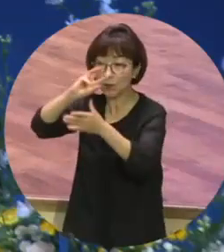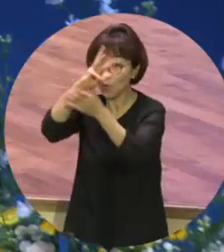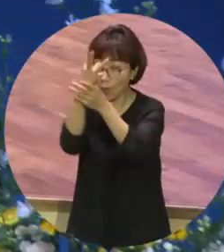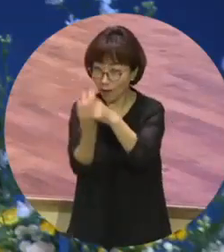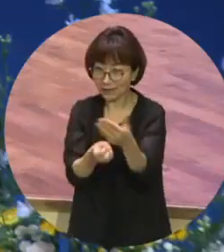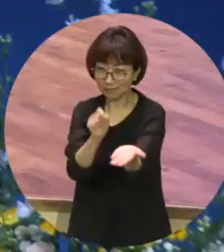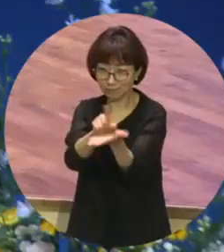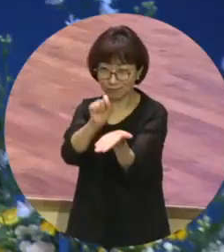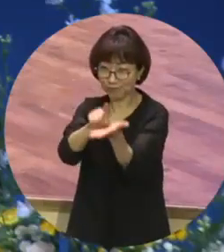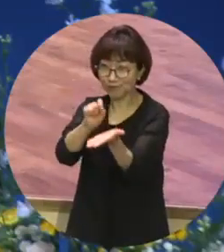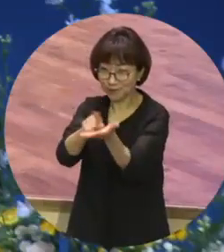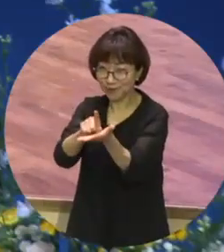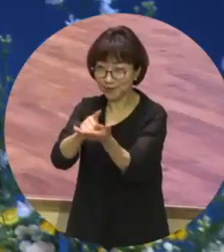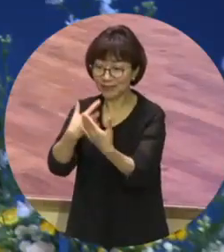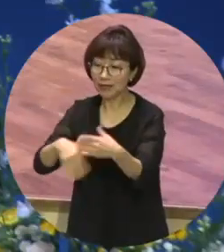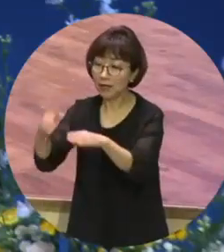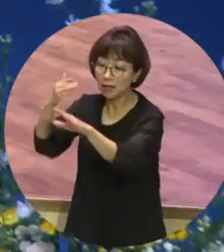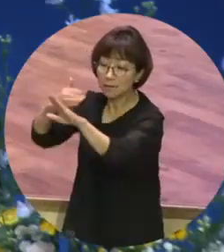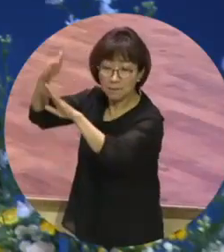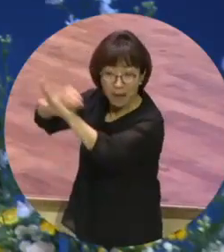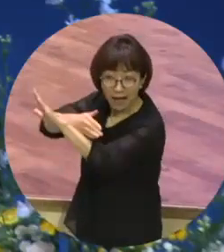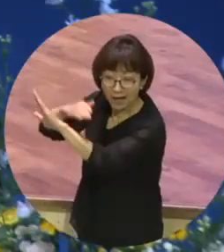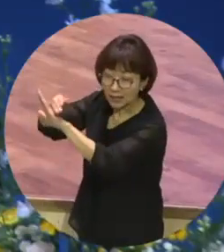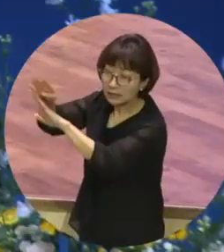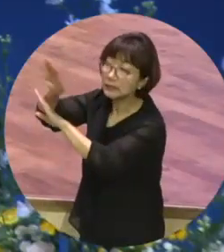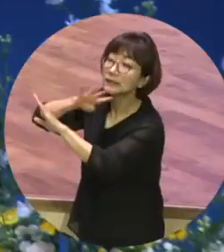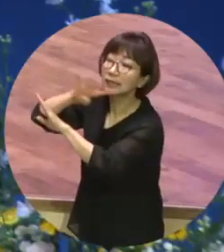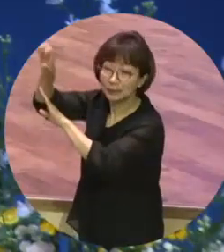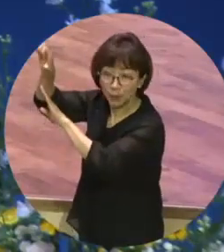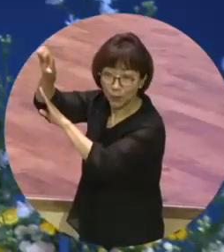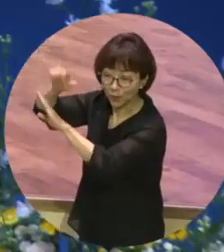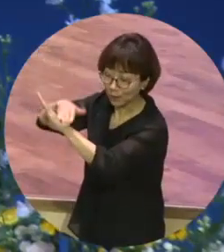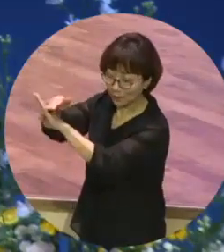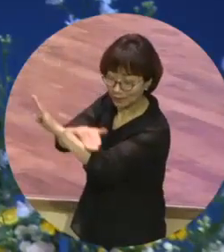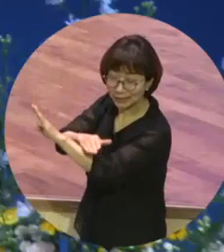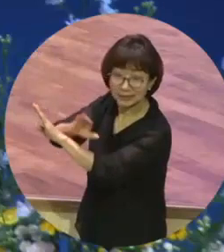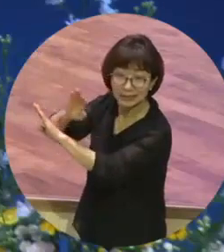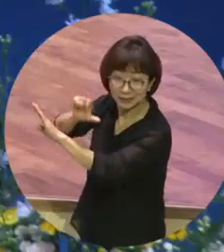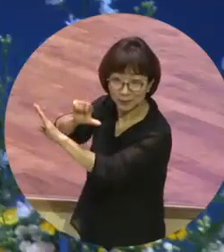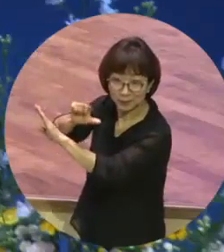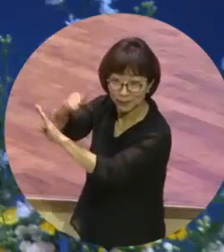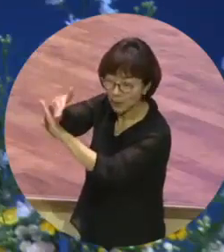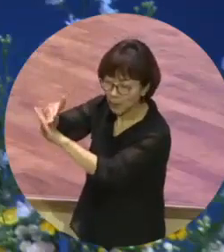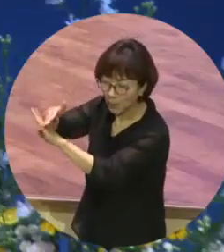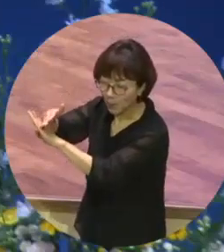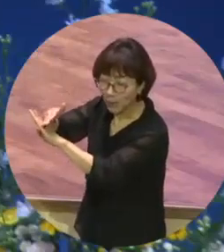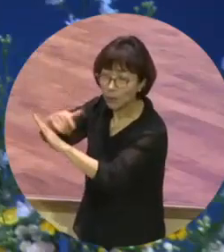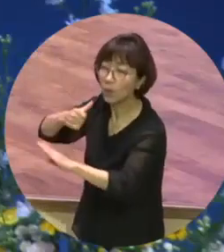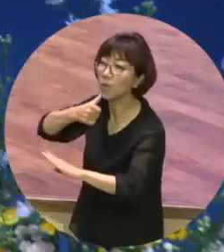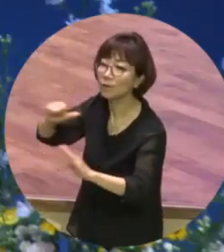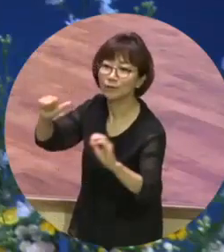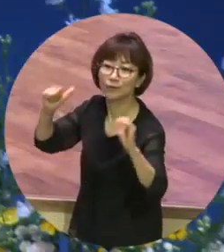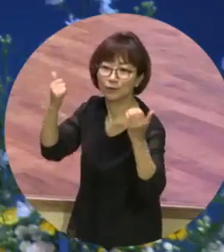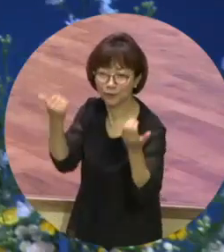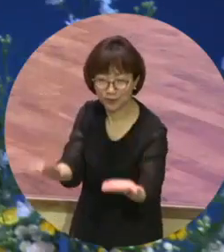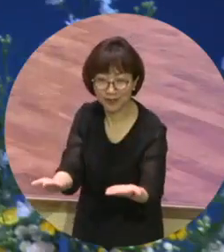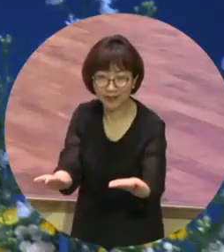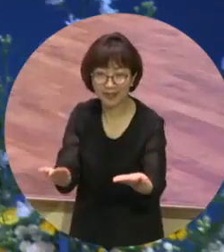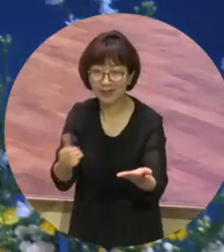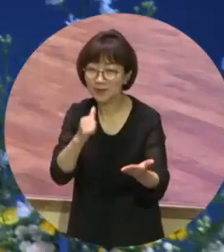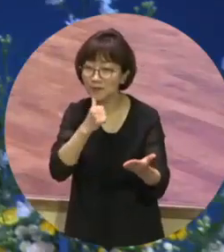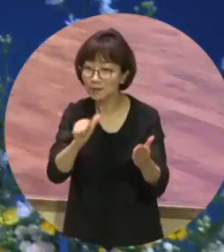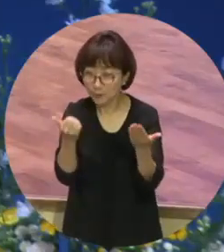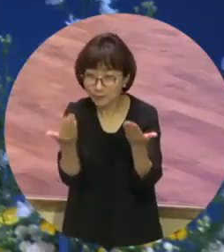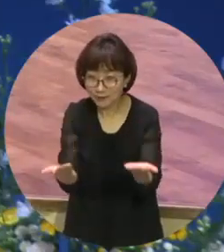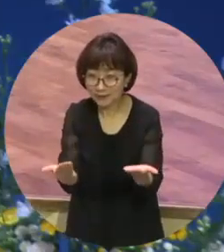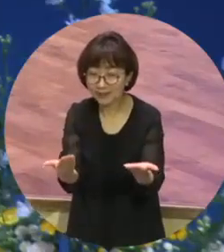보면요. 전반 45분 하고 그다음 15분 쉬어요. 이걸 중간에 작전들 레프리 타임이에요. 그 이제 중간